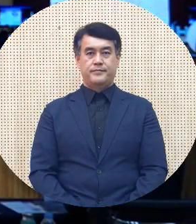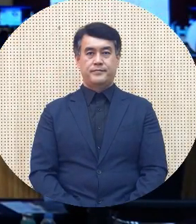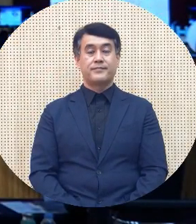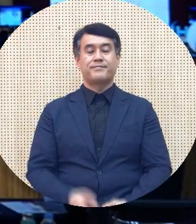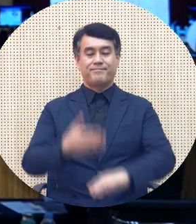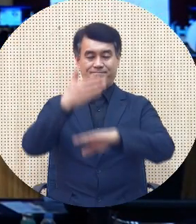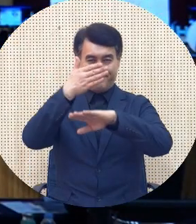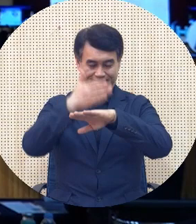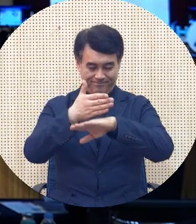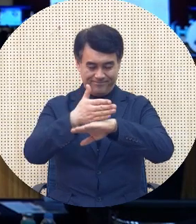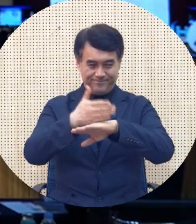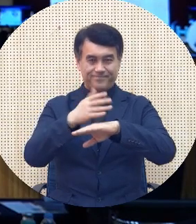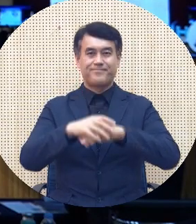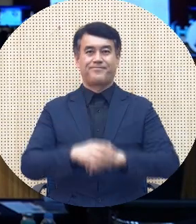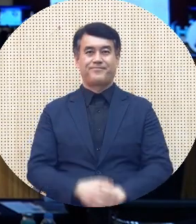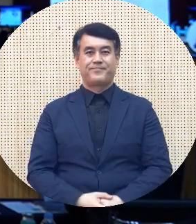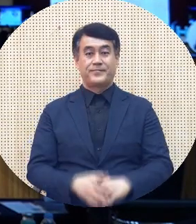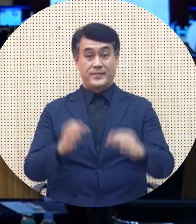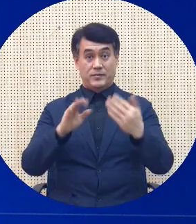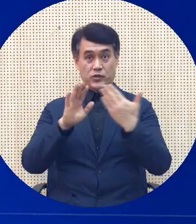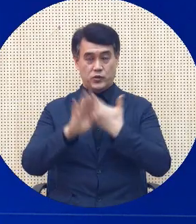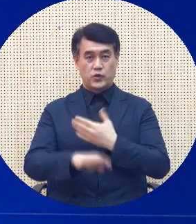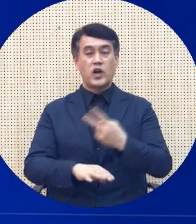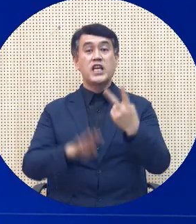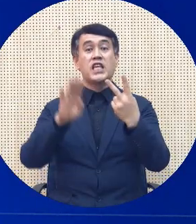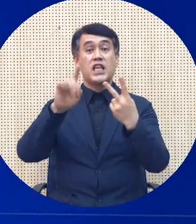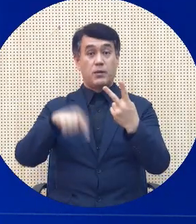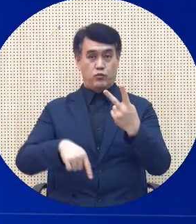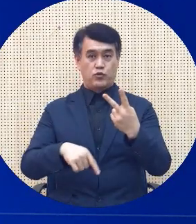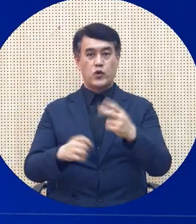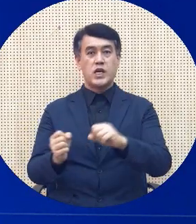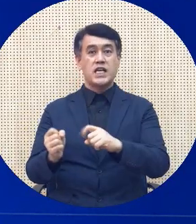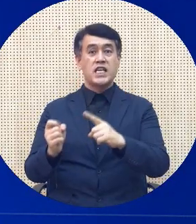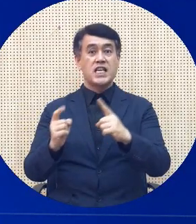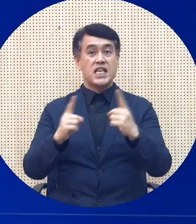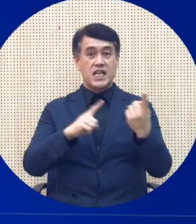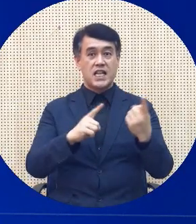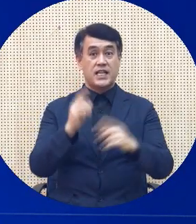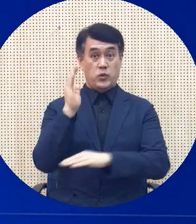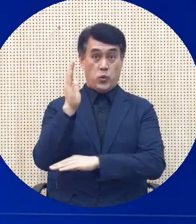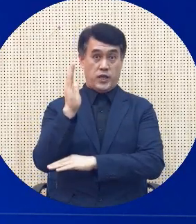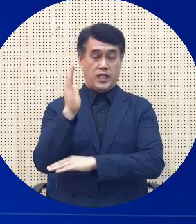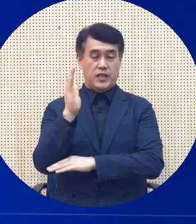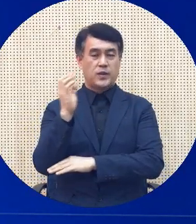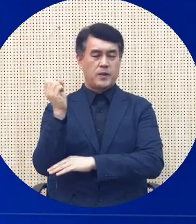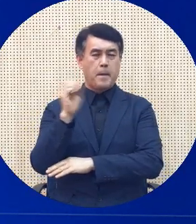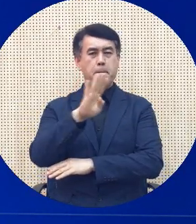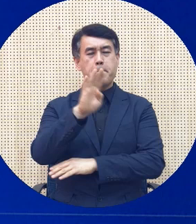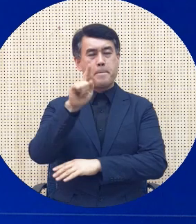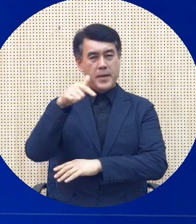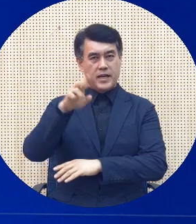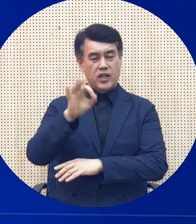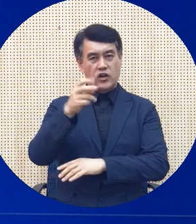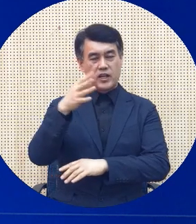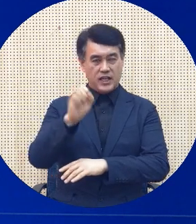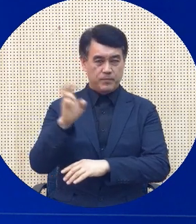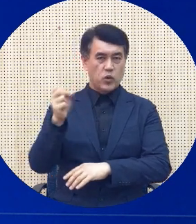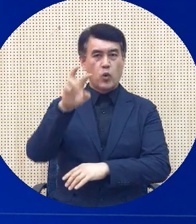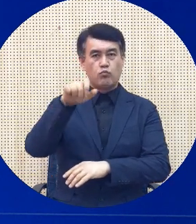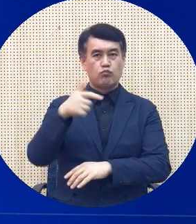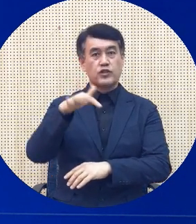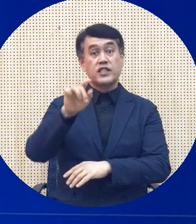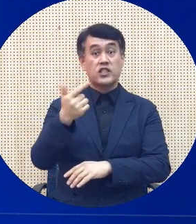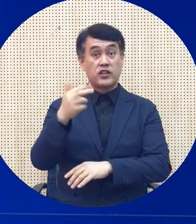네, 감사합니다. 잠시 후 2부 힐링 토크 콘서트에 함께 하시는 박경림 씨, 또 문천식 씨를 비롯해서요, 많은